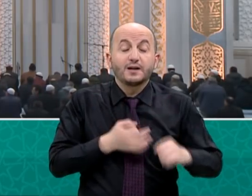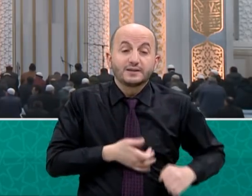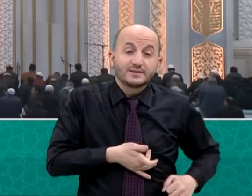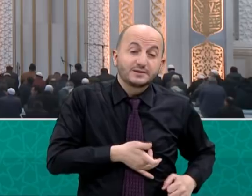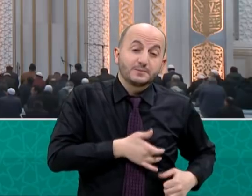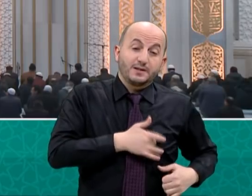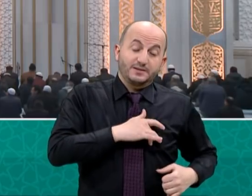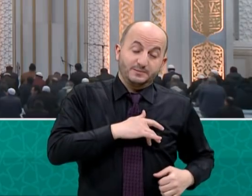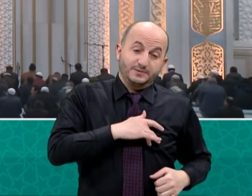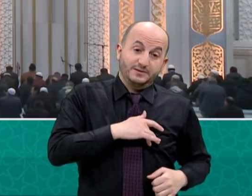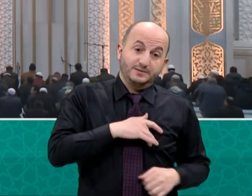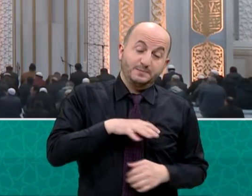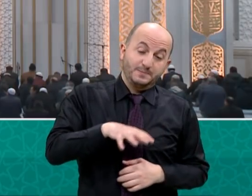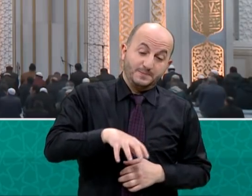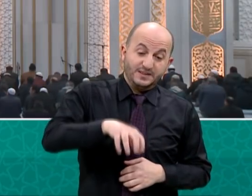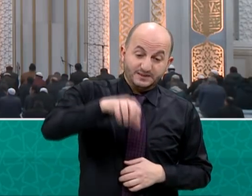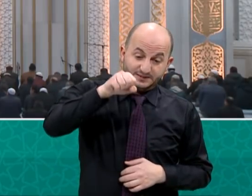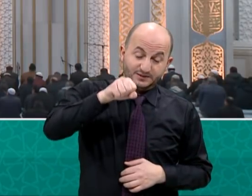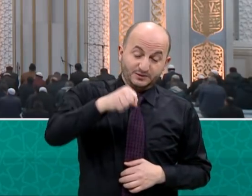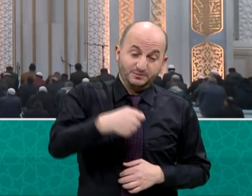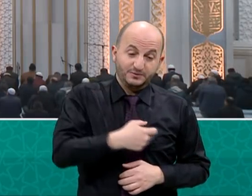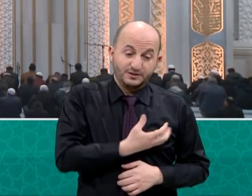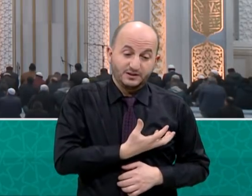imanımızın merkezi konumundaki kalbimizi,